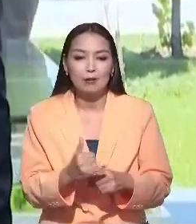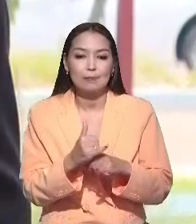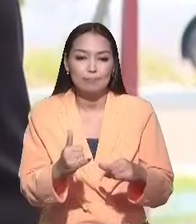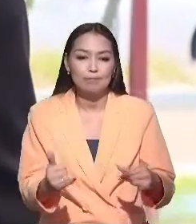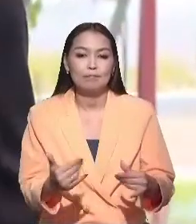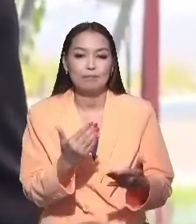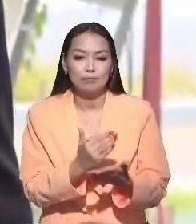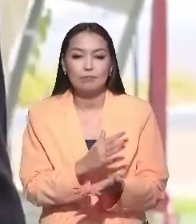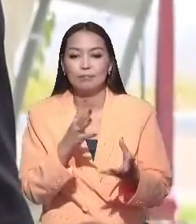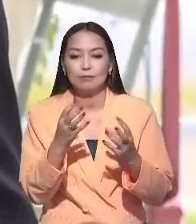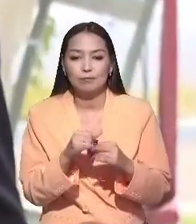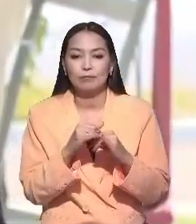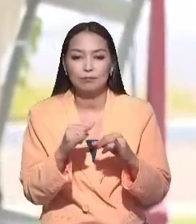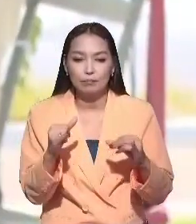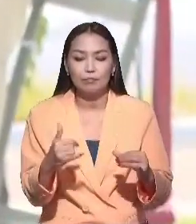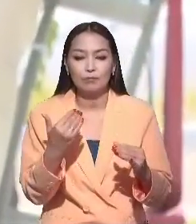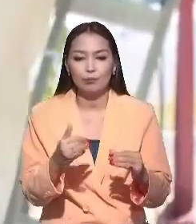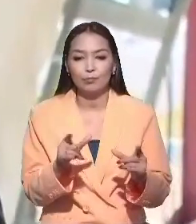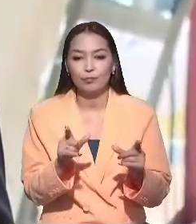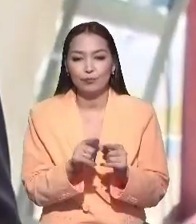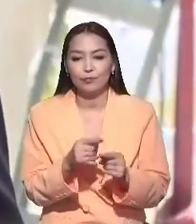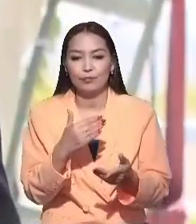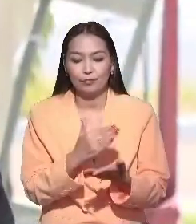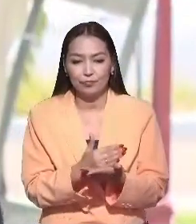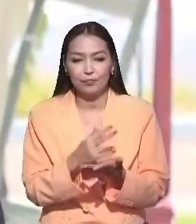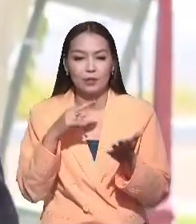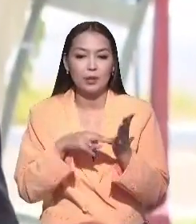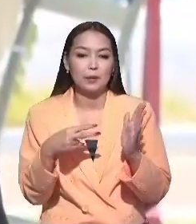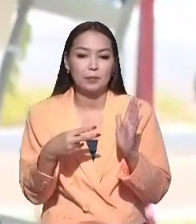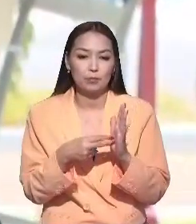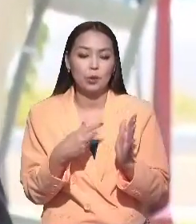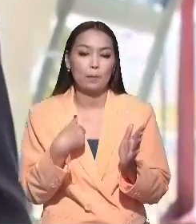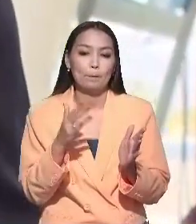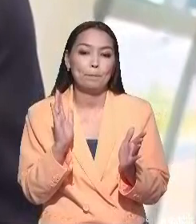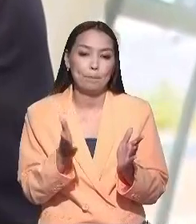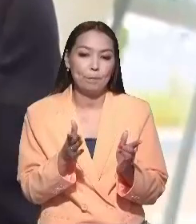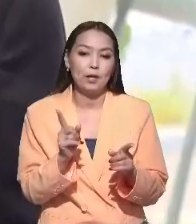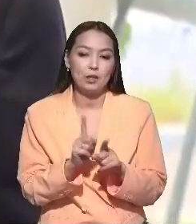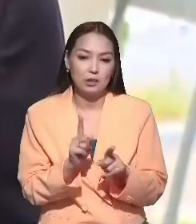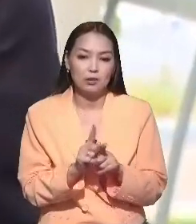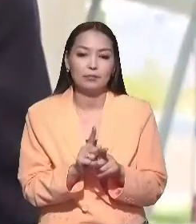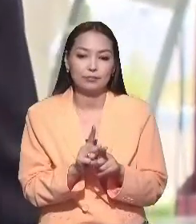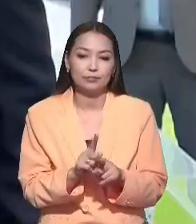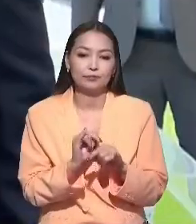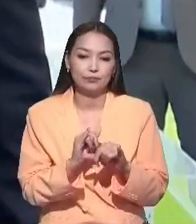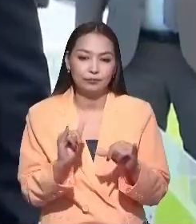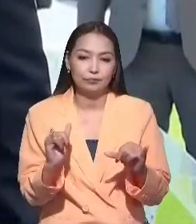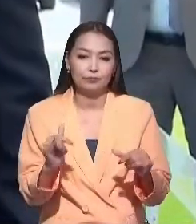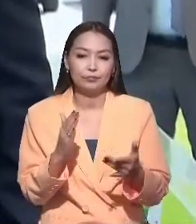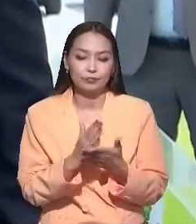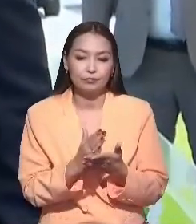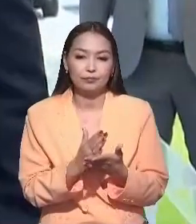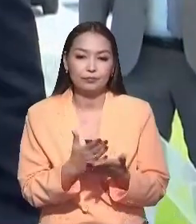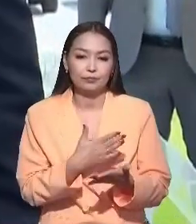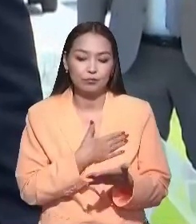большое развиваться, идти в мелкий узел, повышать локализацию. Мы будем всемерно поддерживать то, что от нас нужно. Мы должны